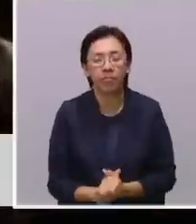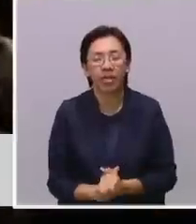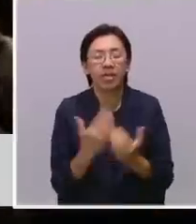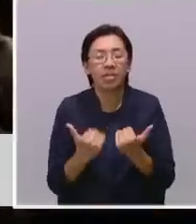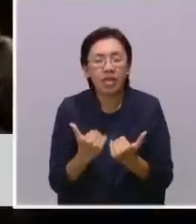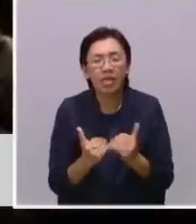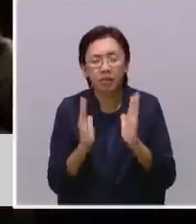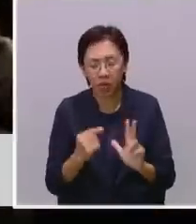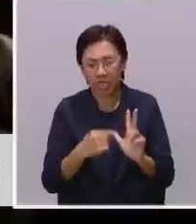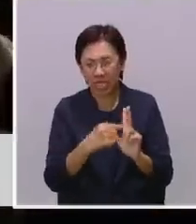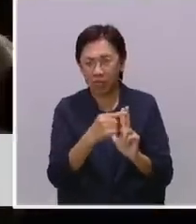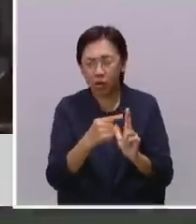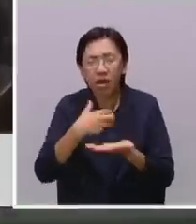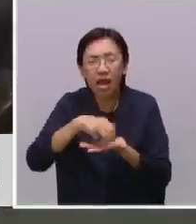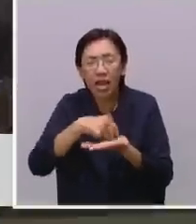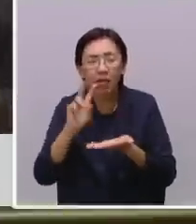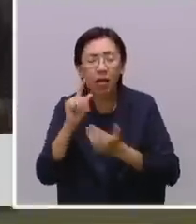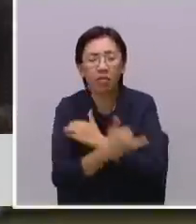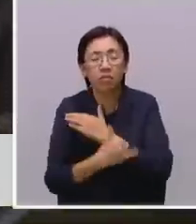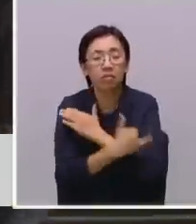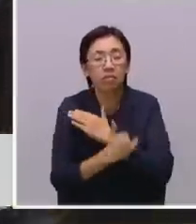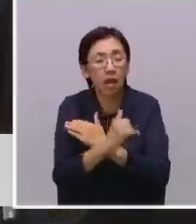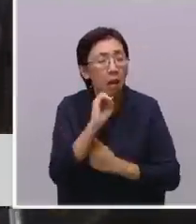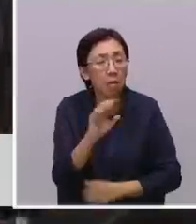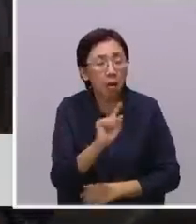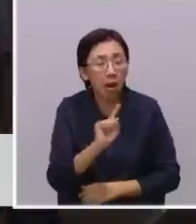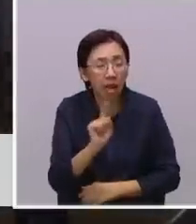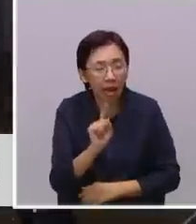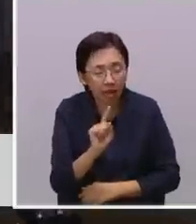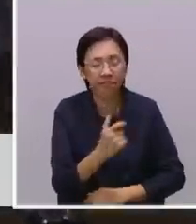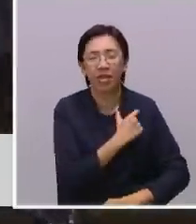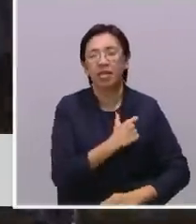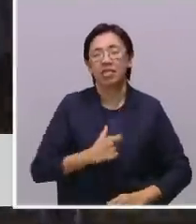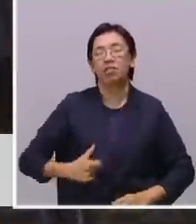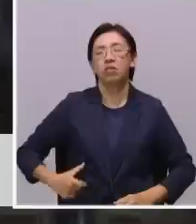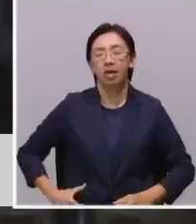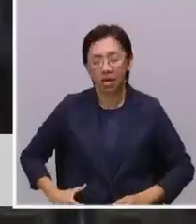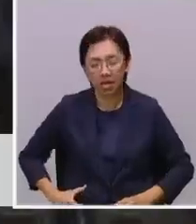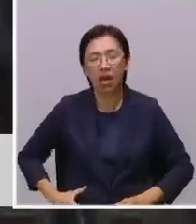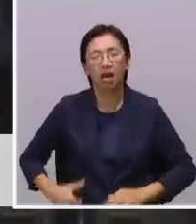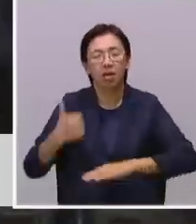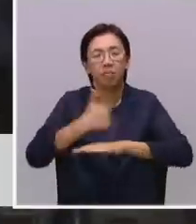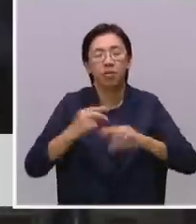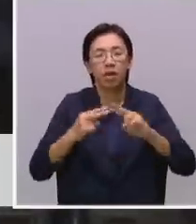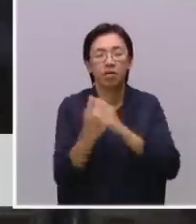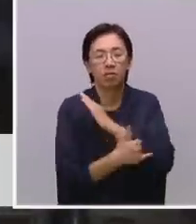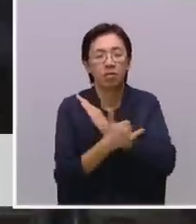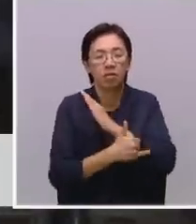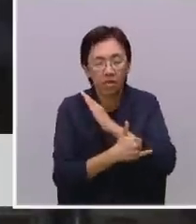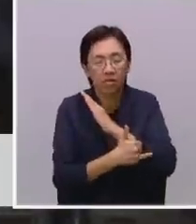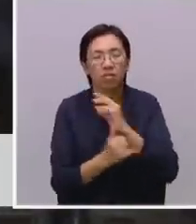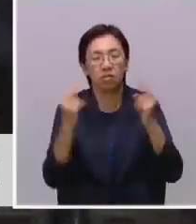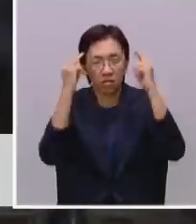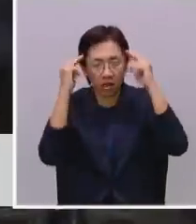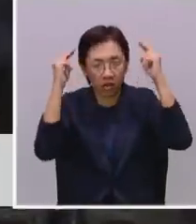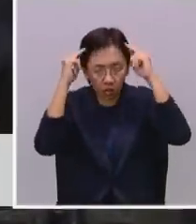ใน 3รายต่อสำนักข่าวต่างชาตินะคะที่บอกว่าเจ้าชายไฟซาวบินฟาฮานรัฐมนตรีต่างประเทศของซาอุดิอาระเบียจะเดิน